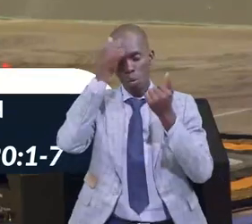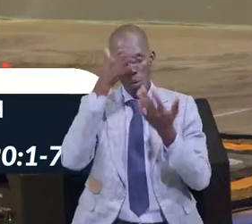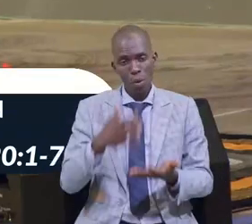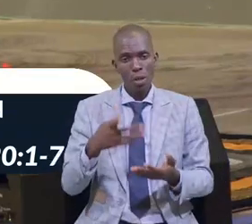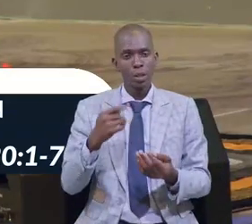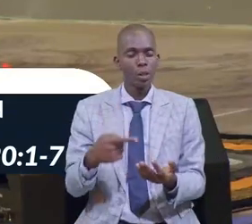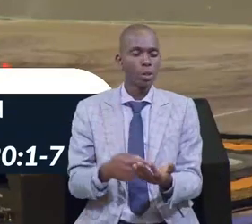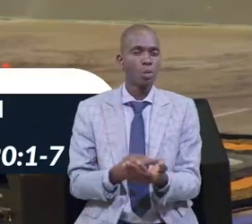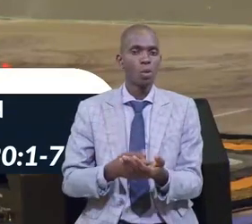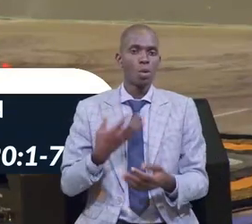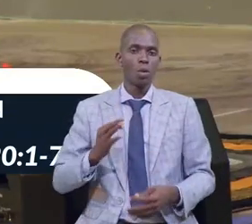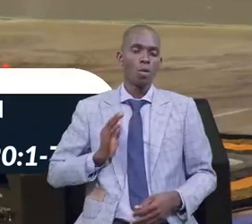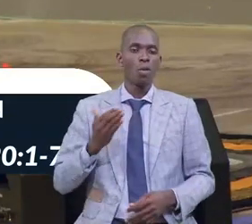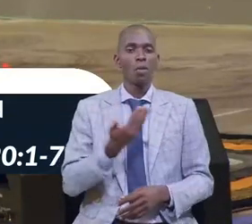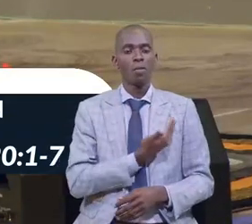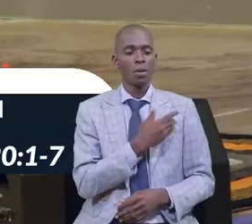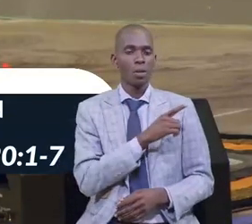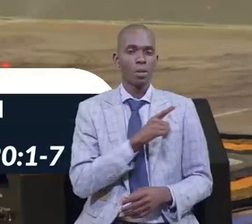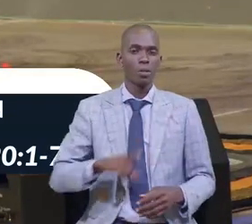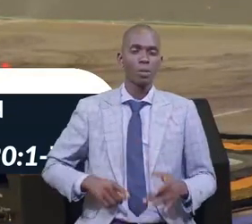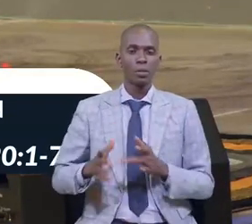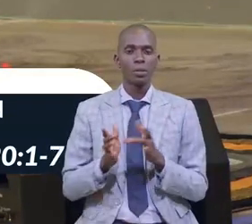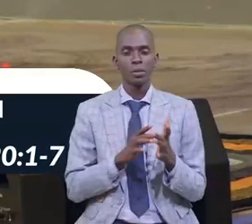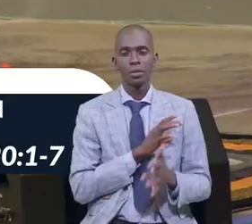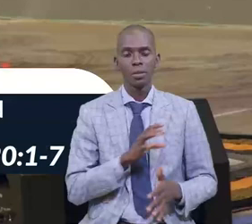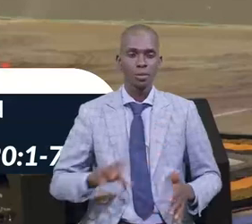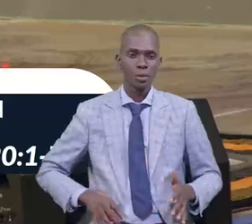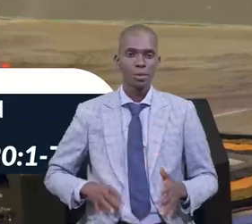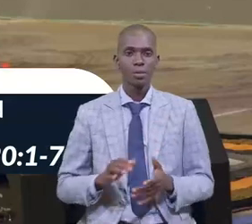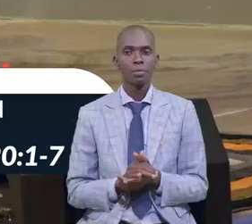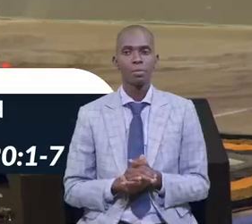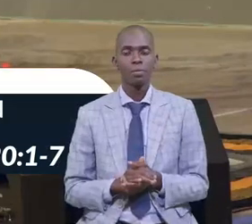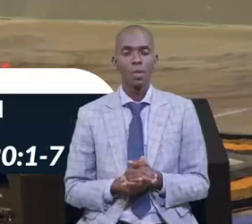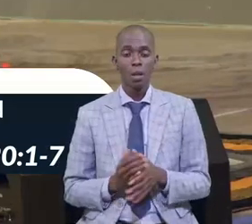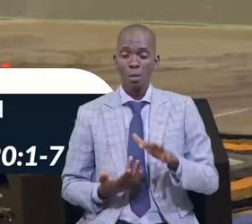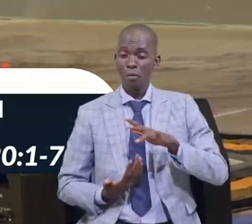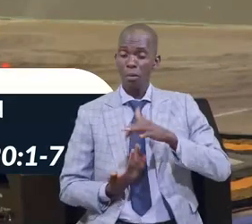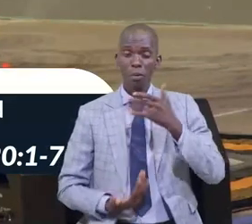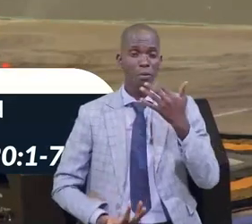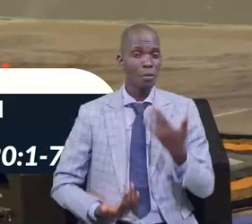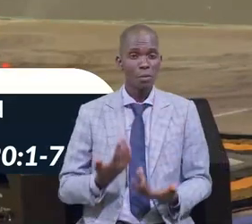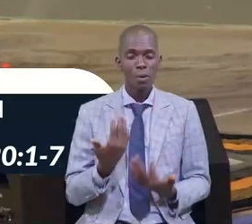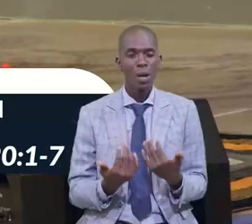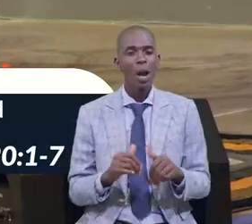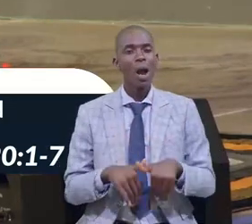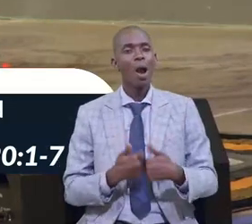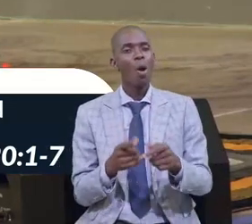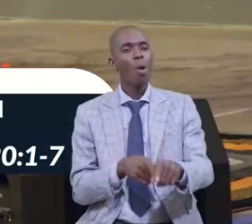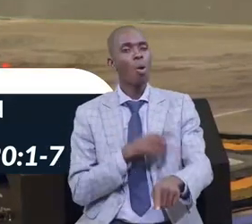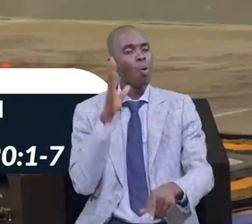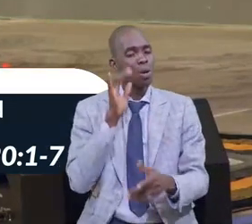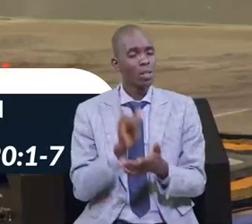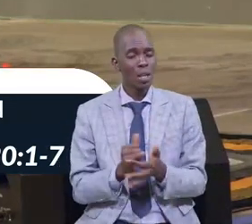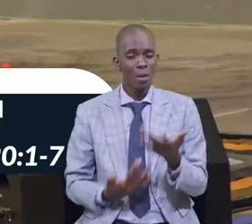pas à l'évangile de notre Seigneur Jésus. la flamme de feu.